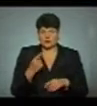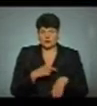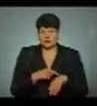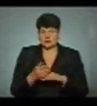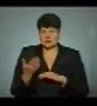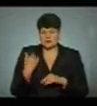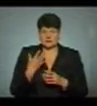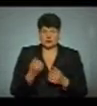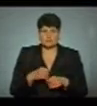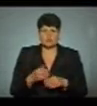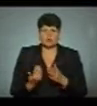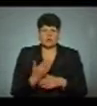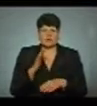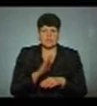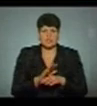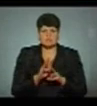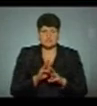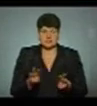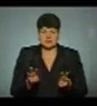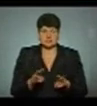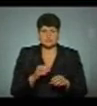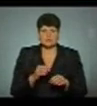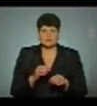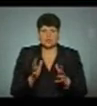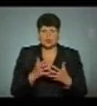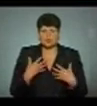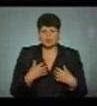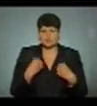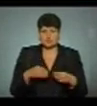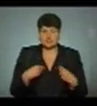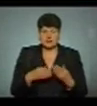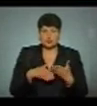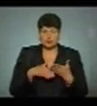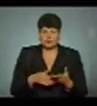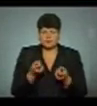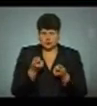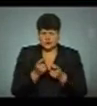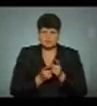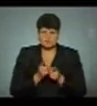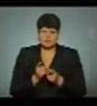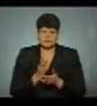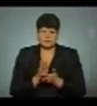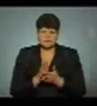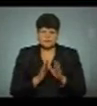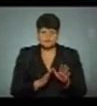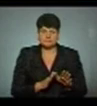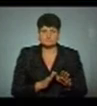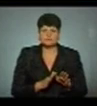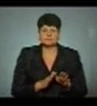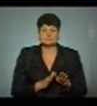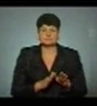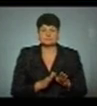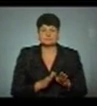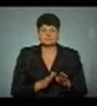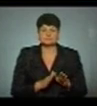новий наказ Міністерства охорони здоров'я про алгоритм дій щодо надання допомоги, там дещо змінено алгоритми надання